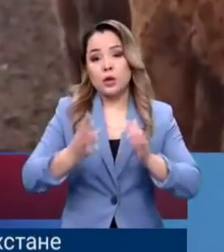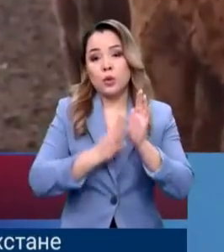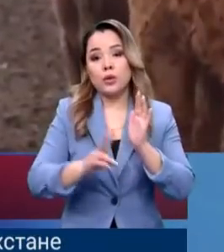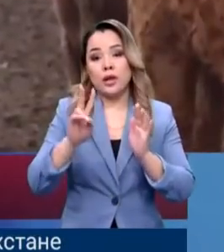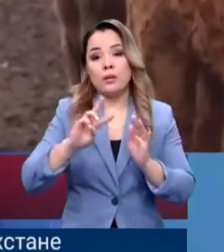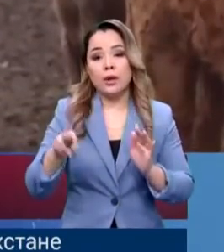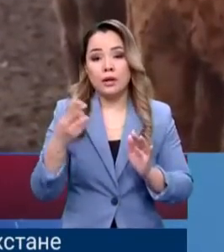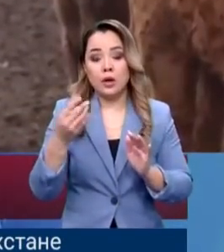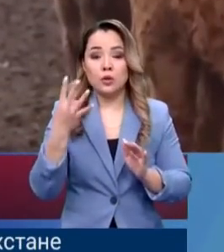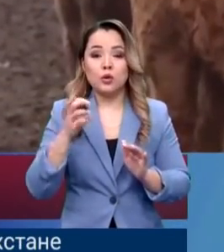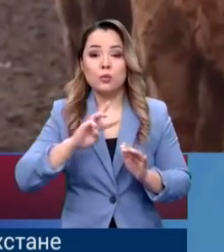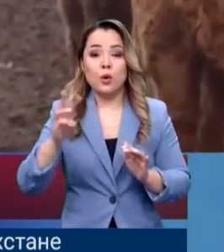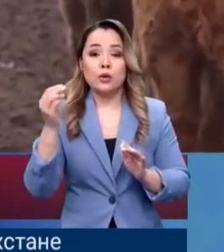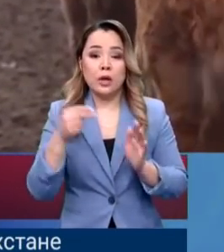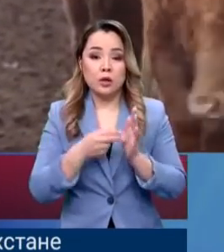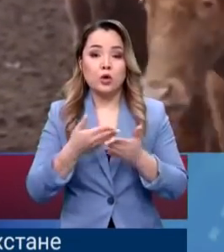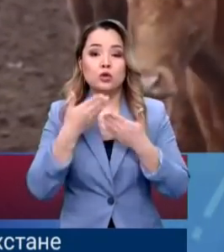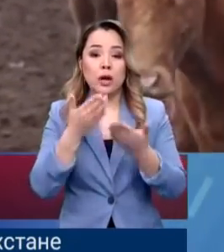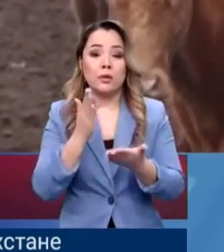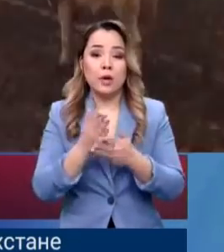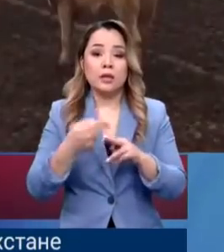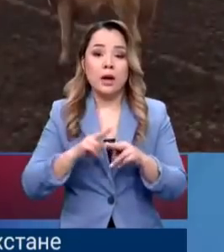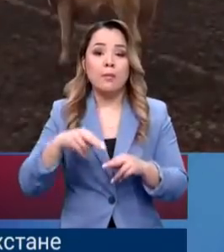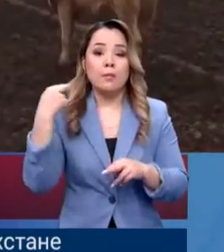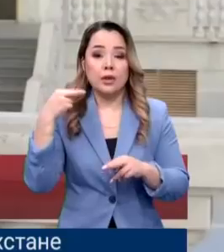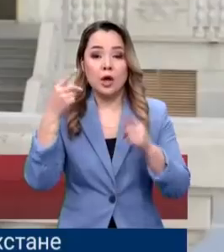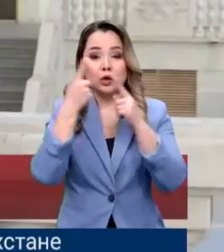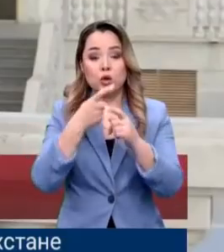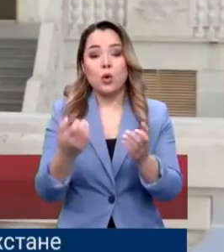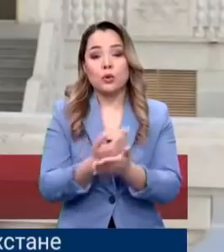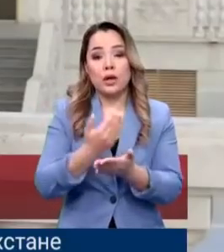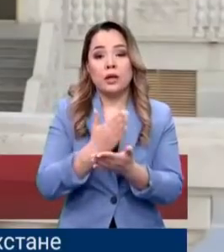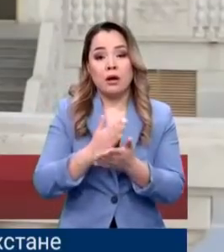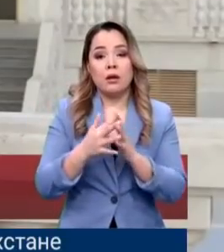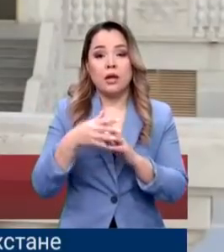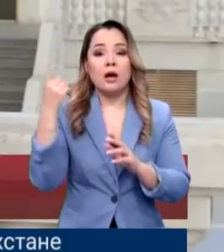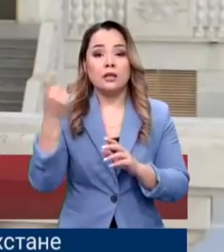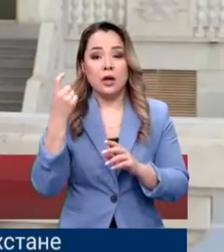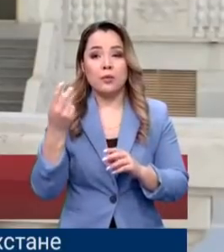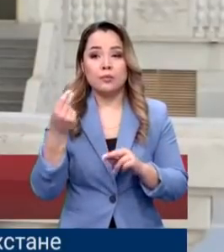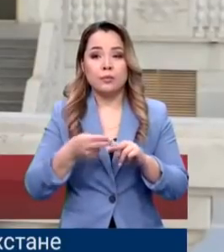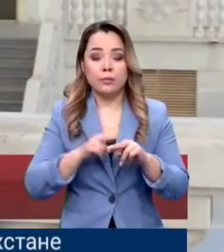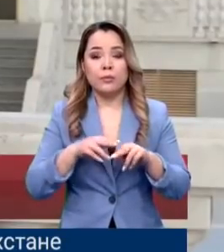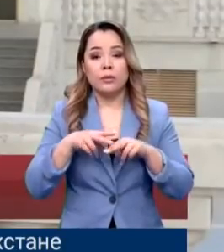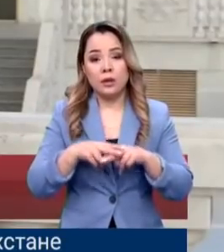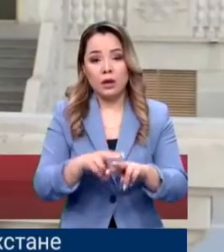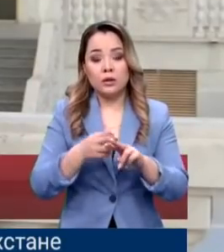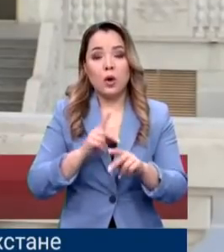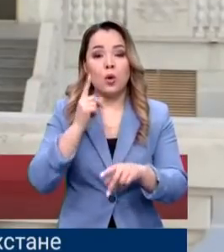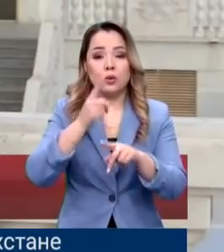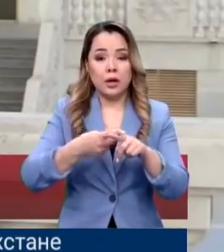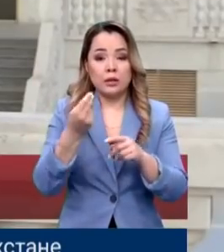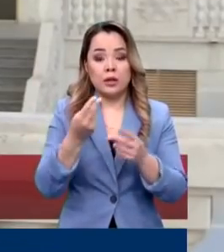92 миллиард 400 миллион теңге сұрап отыр. Бұл президент жолдауынан кейін агроөнеркәсіп кешенін субсидиялауға қажетті